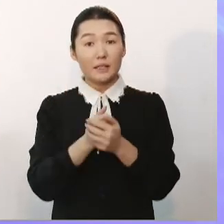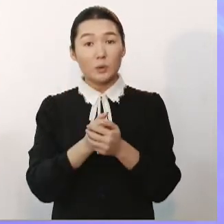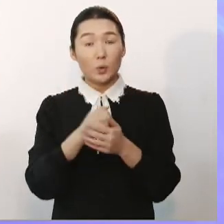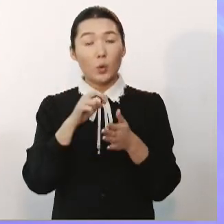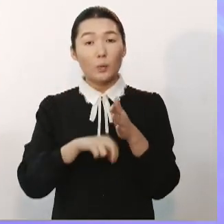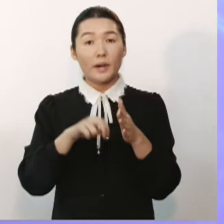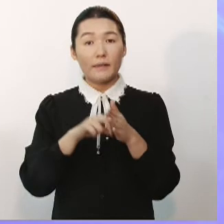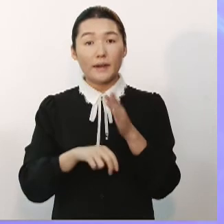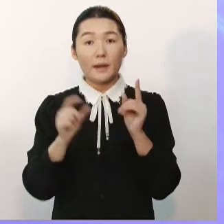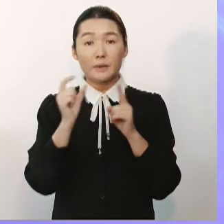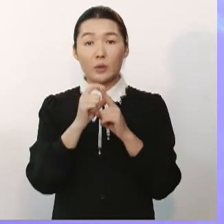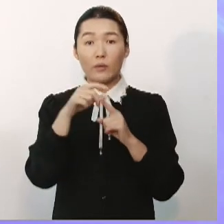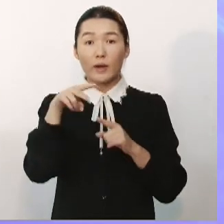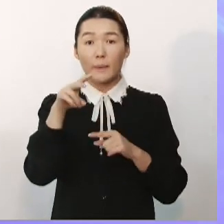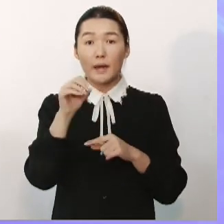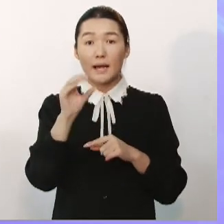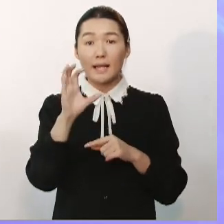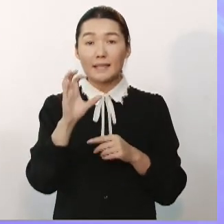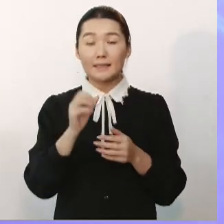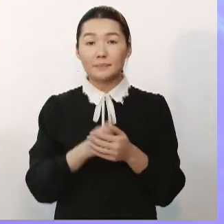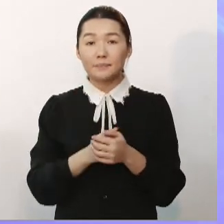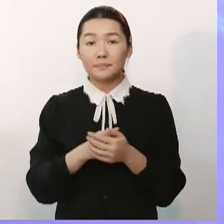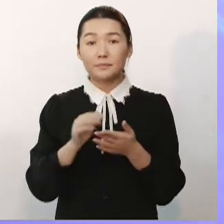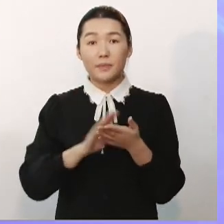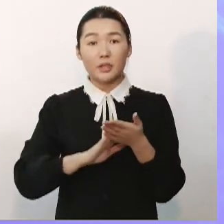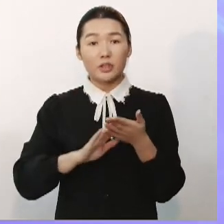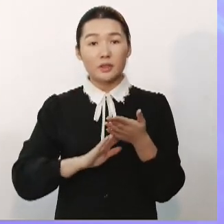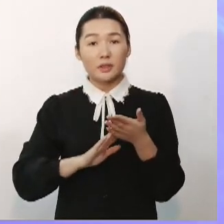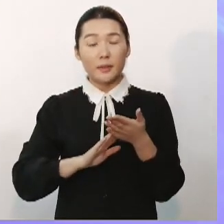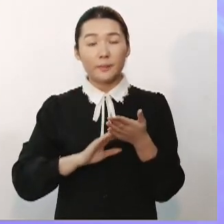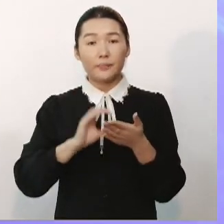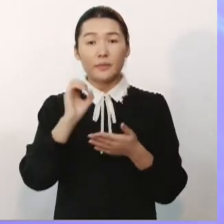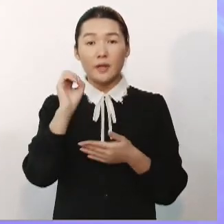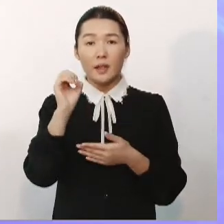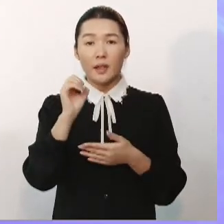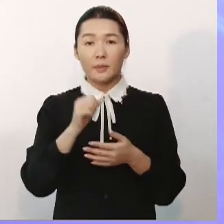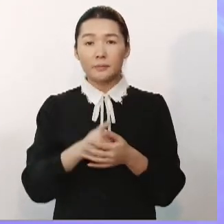проверяем словом «лес». Пишется буква «е».